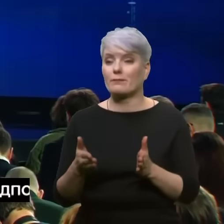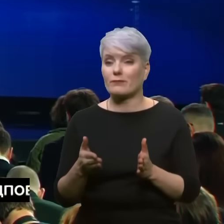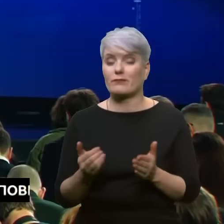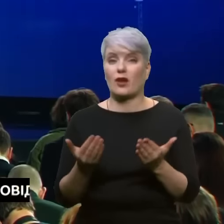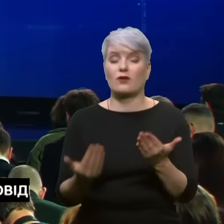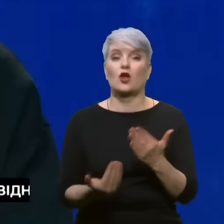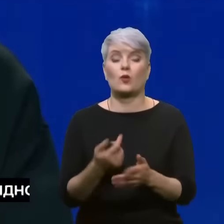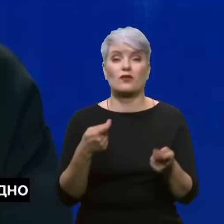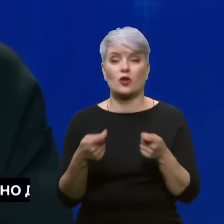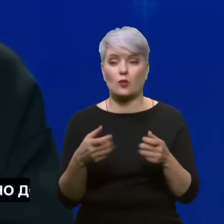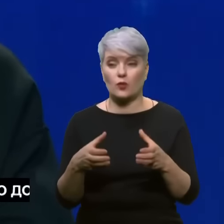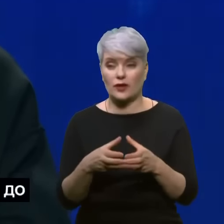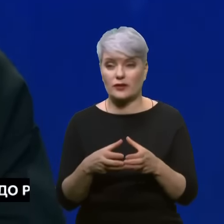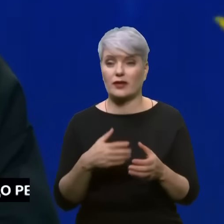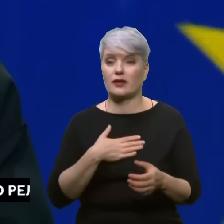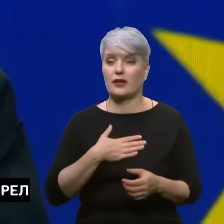вас новий уряд,